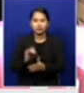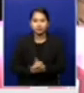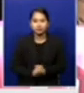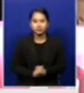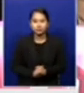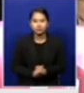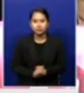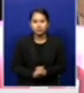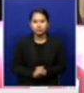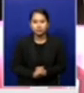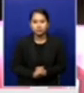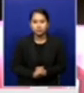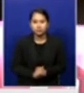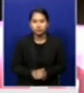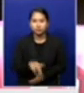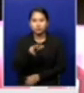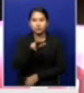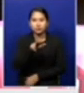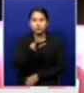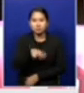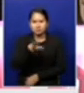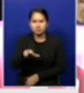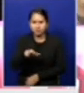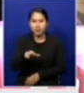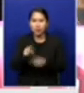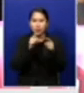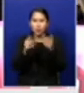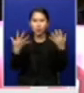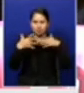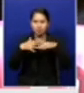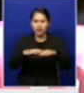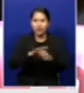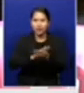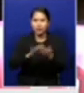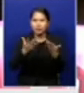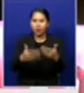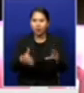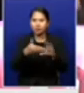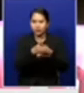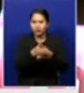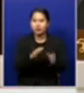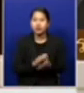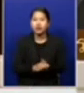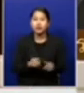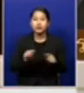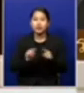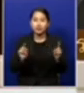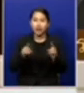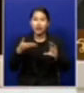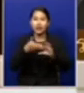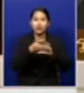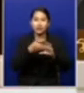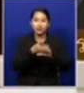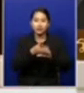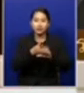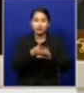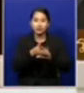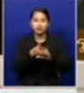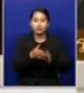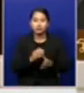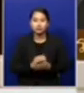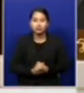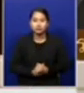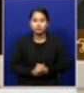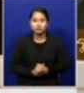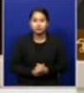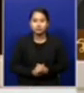ในส่วนของเพื่อไทยได้ประสานไปทั้งหมดของการอภิปรายวันนี้แล้วครับท่าน ครับใช่ครับแต่ว่าเอกสารนะครับเอกสารผมเ